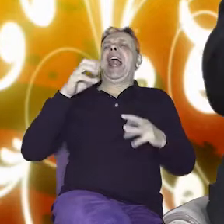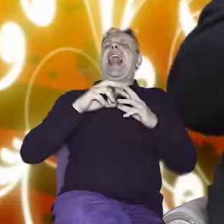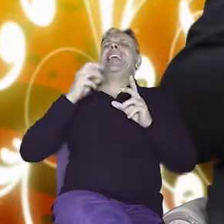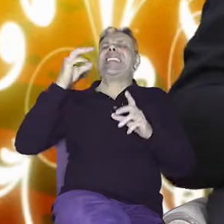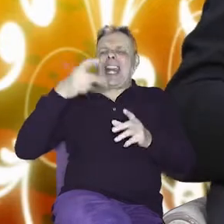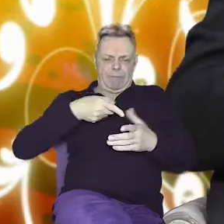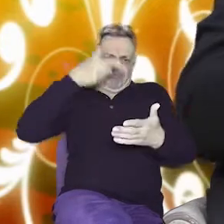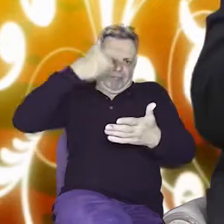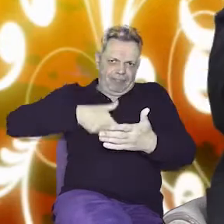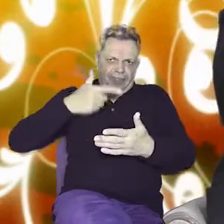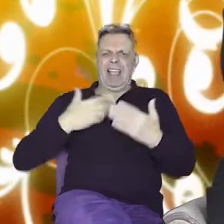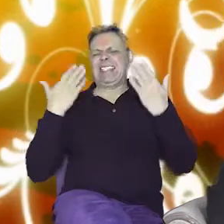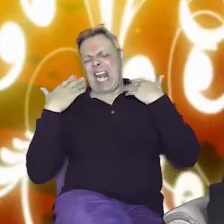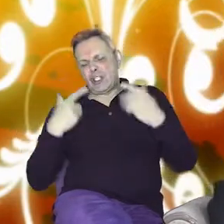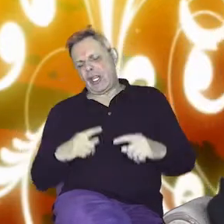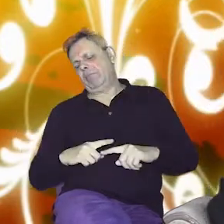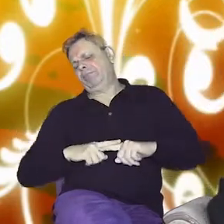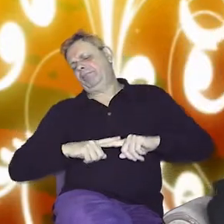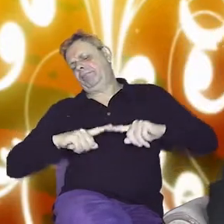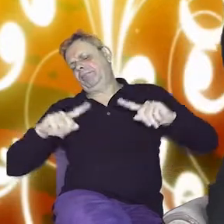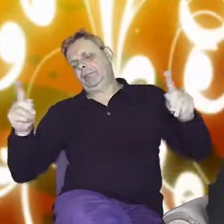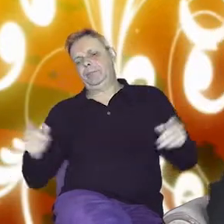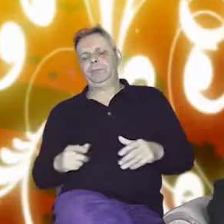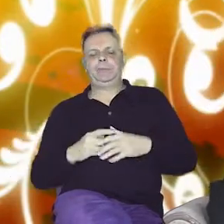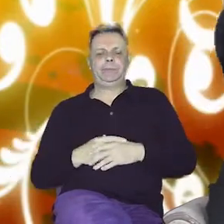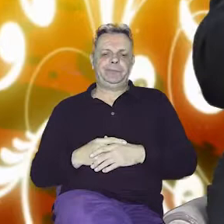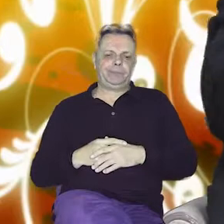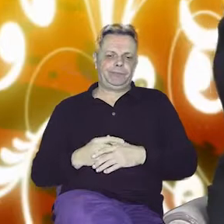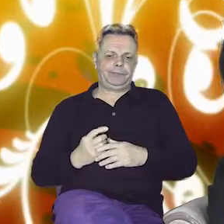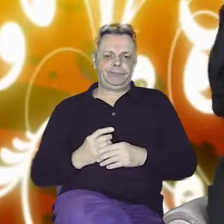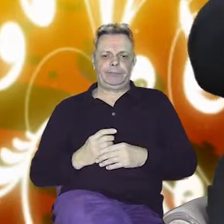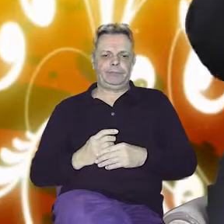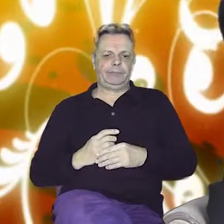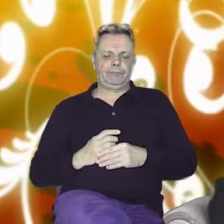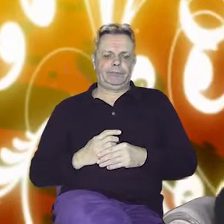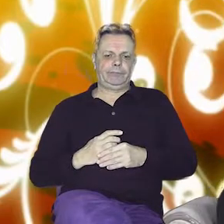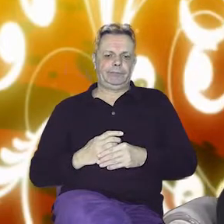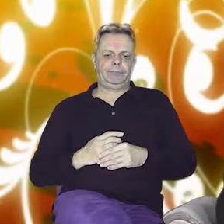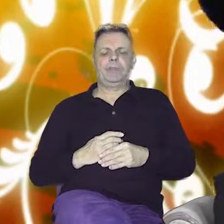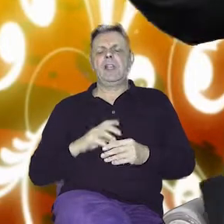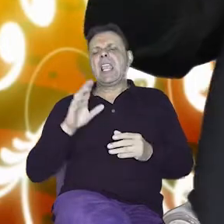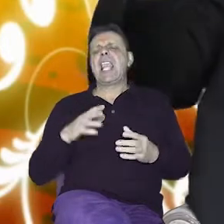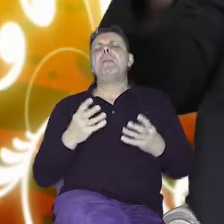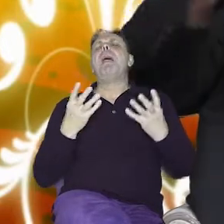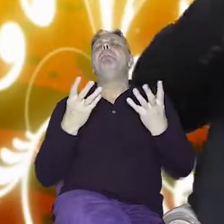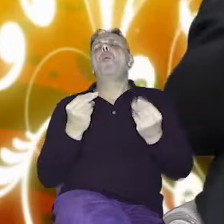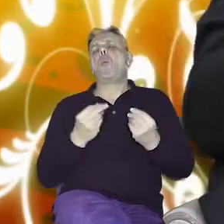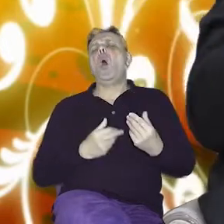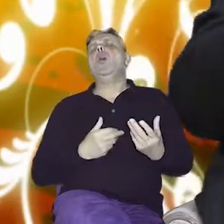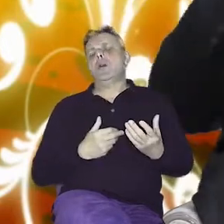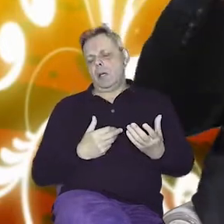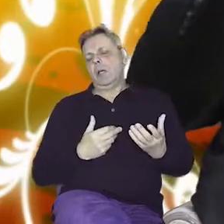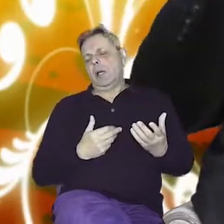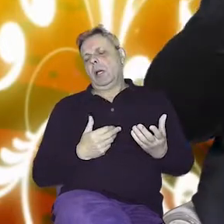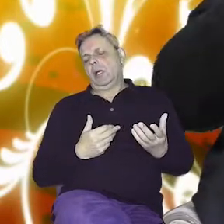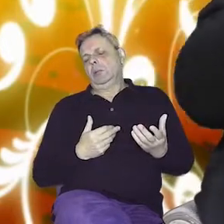terapije negativnim tlakom, postoje terapije sa laserom, sa ultrazvucima, sa zračenjem, sa bioptrob lampama,